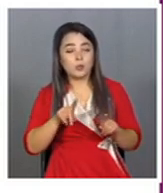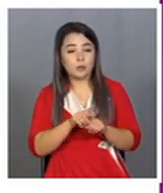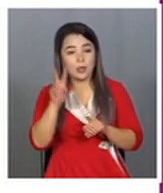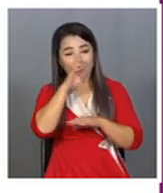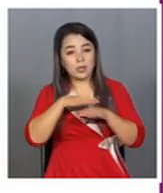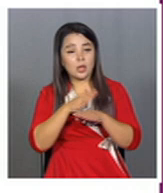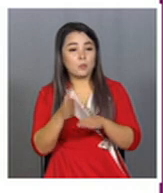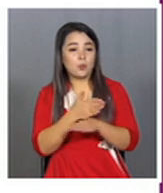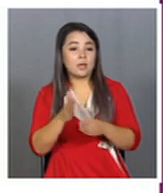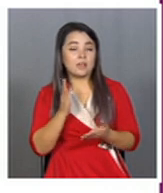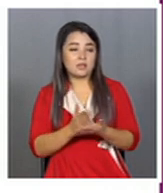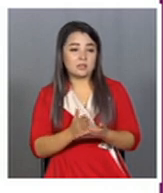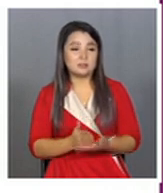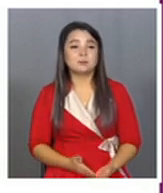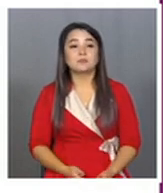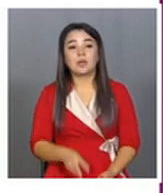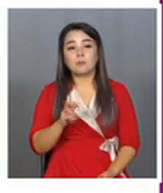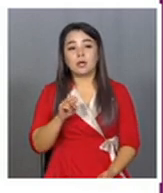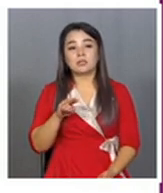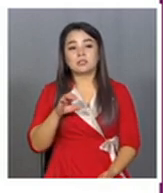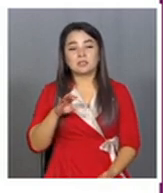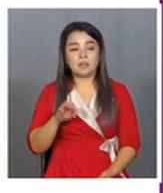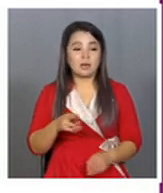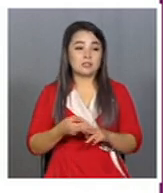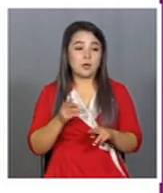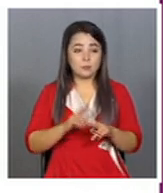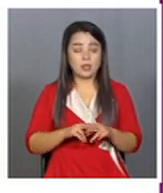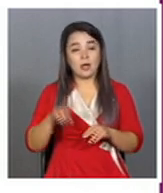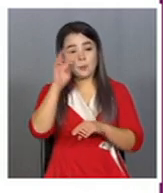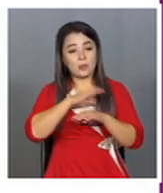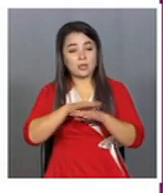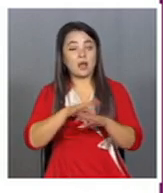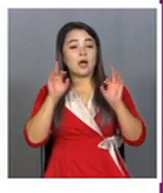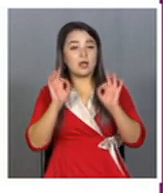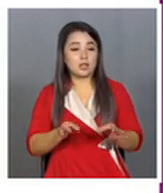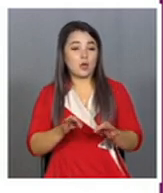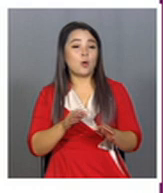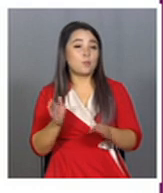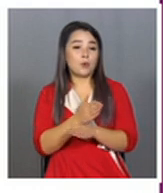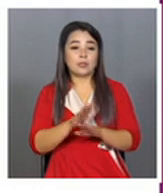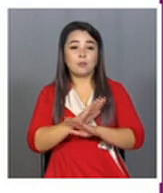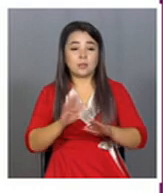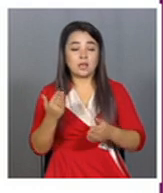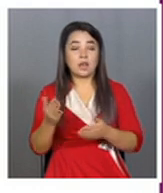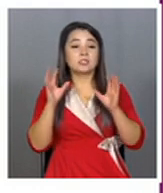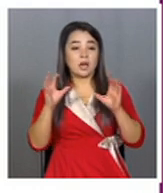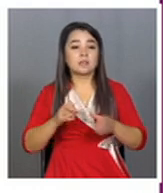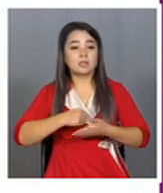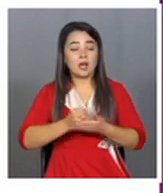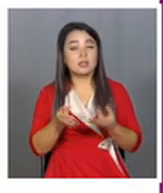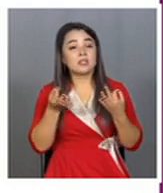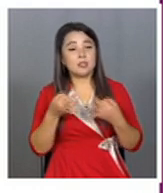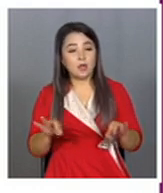бөлген екен. Монтескье билікті әділ бөлмейінше оны заңдастырмайынша